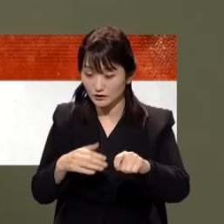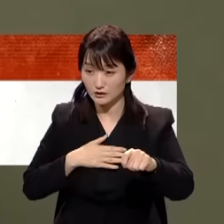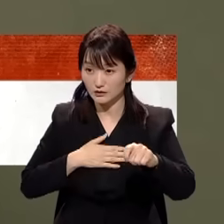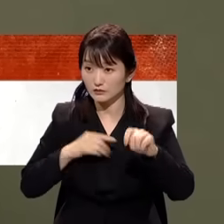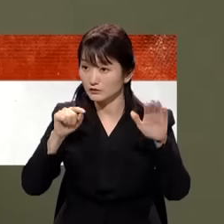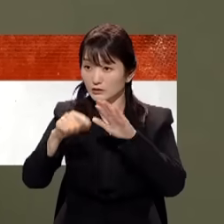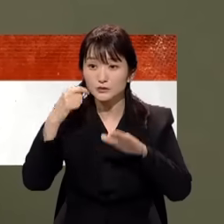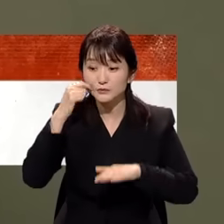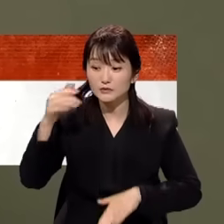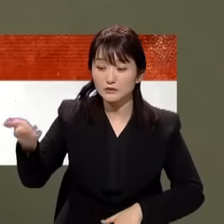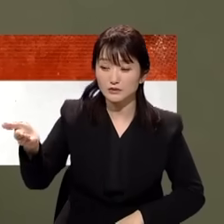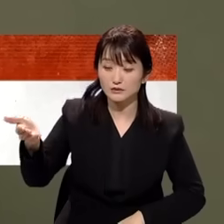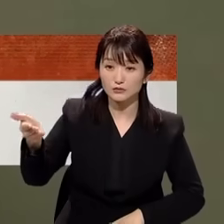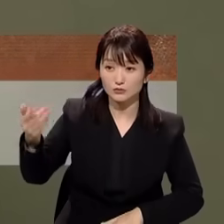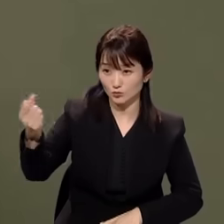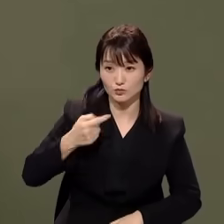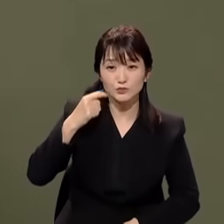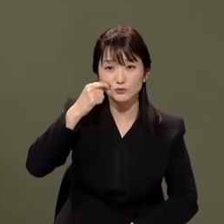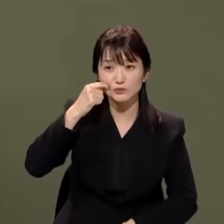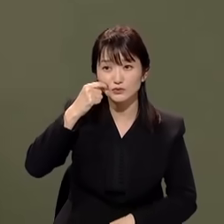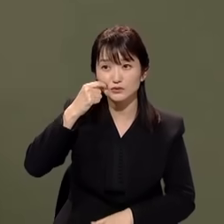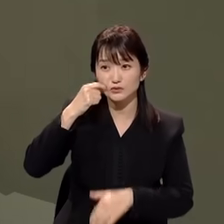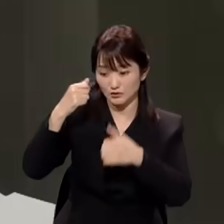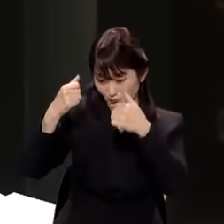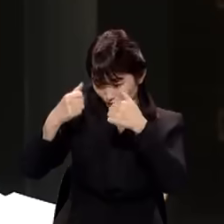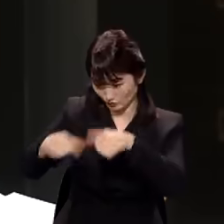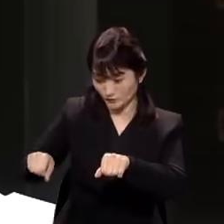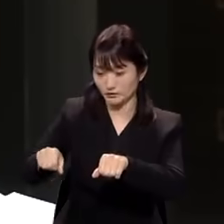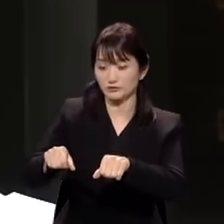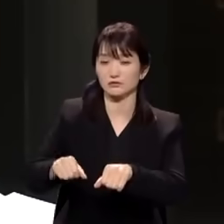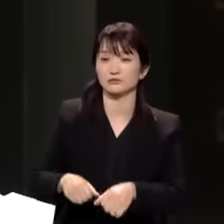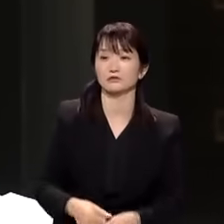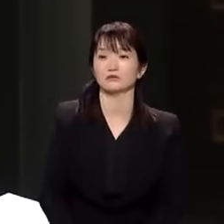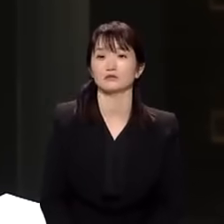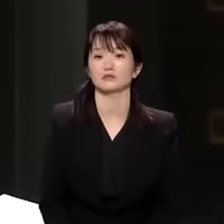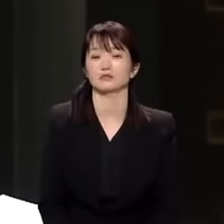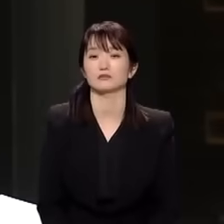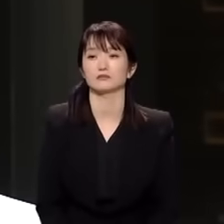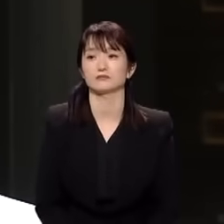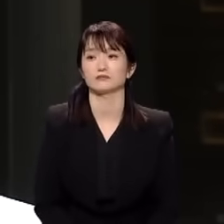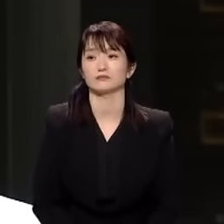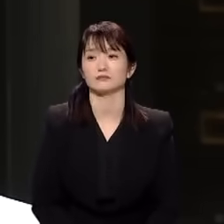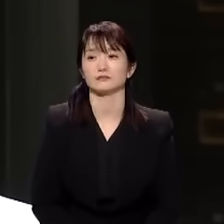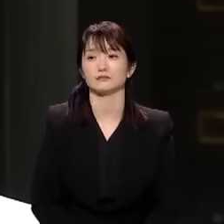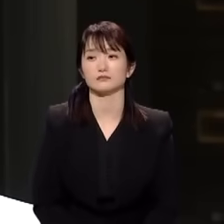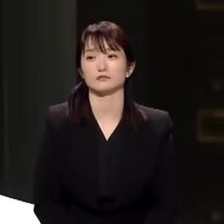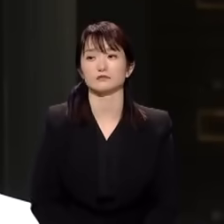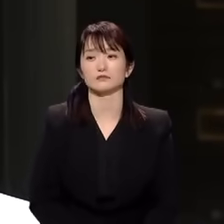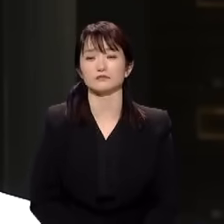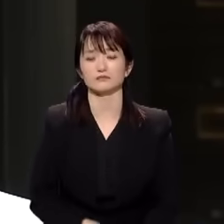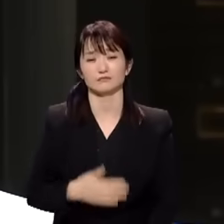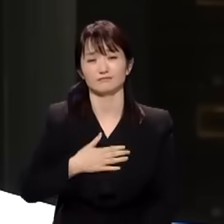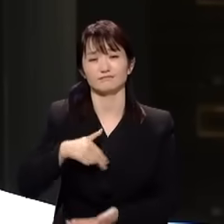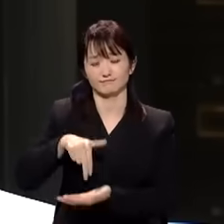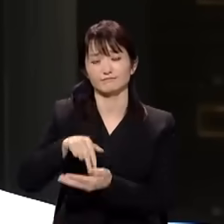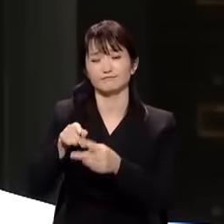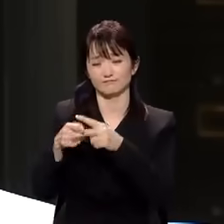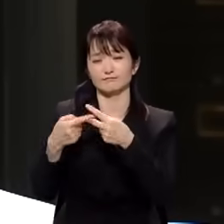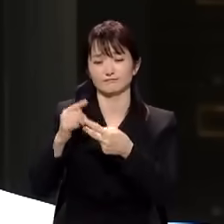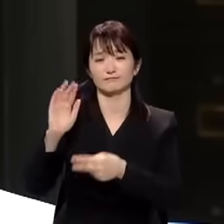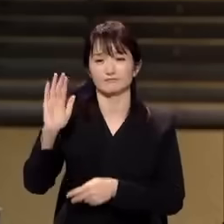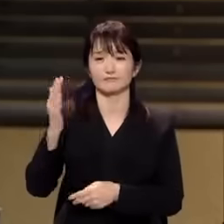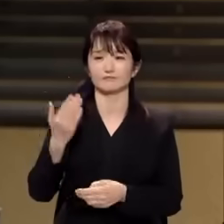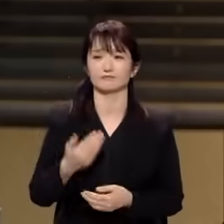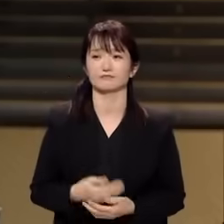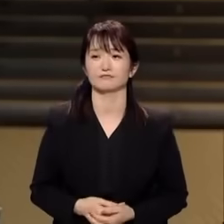들어간다. 이걸로 부신다 진짜. 아, 좀 이해는 갑니다, 저는. 그러니까 뭐